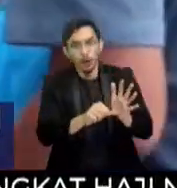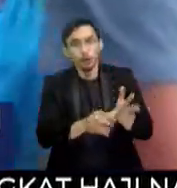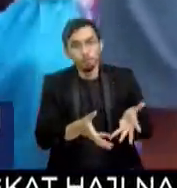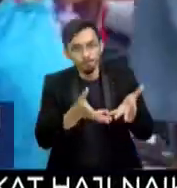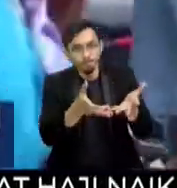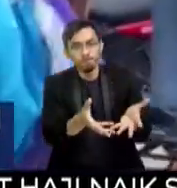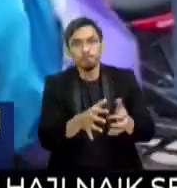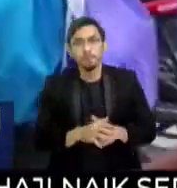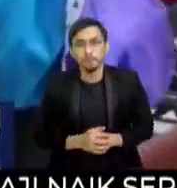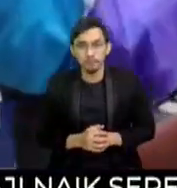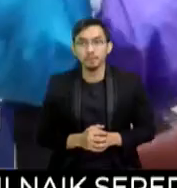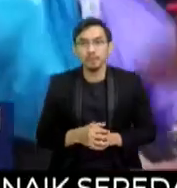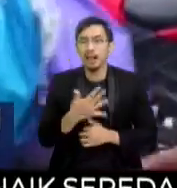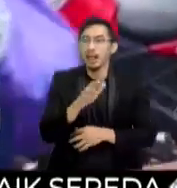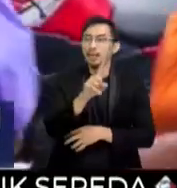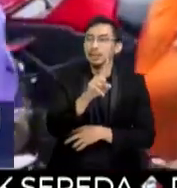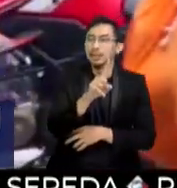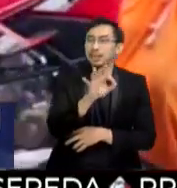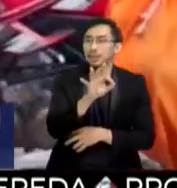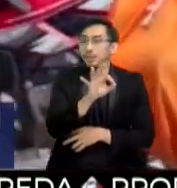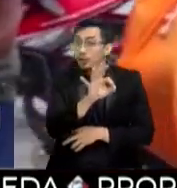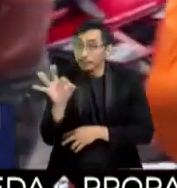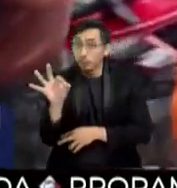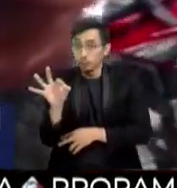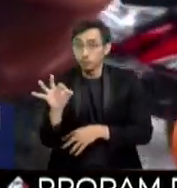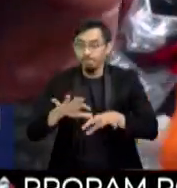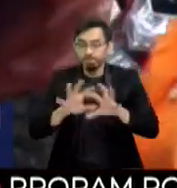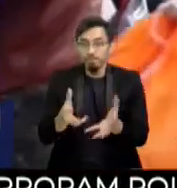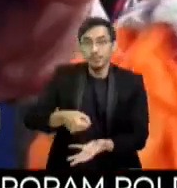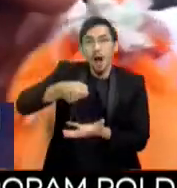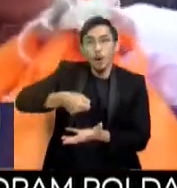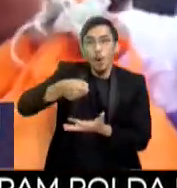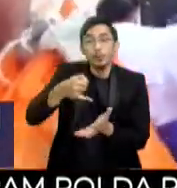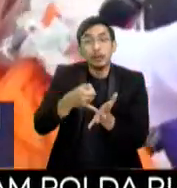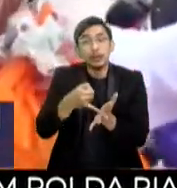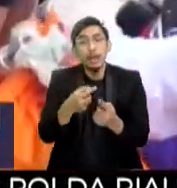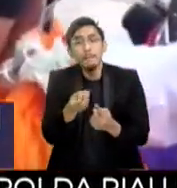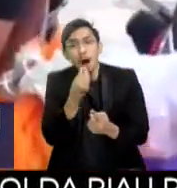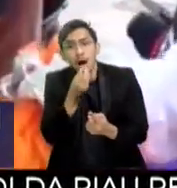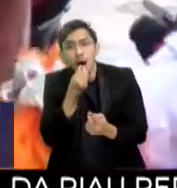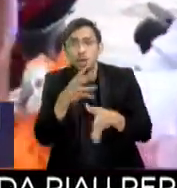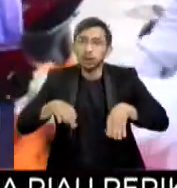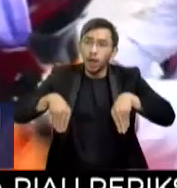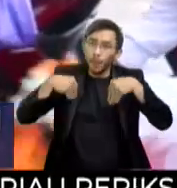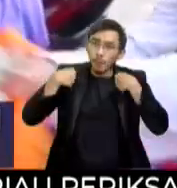Sedikitnya 1.000 paket sembako yang dilengkapi selimut dan alat kesehatan diberikan kepada warga Supitura.